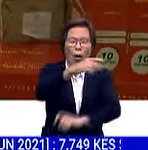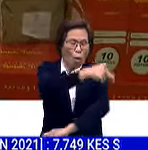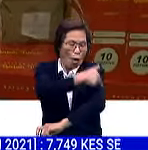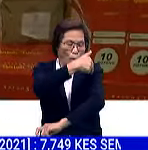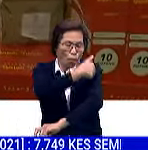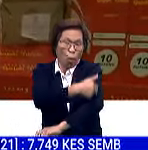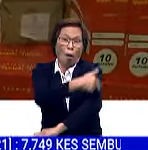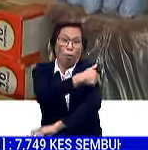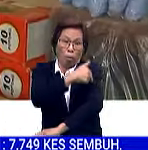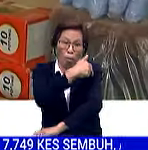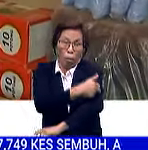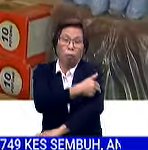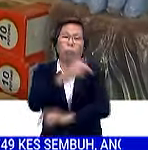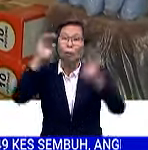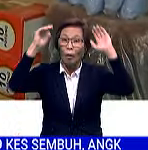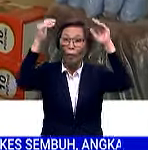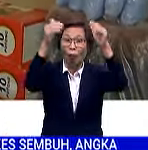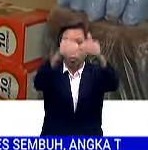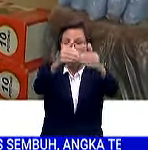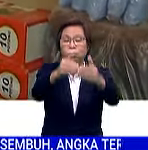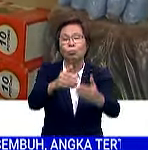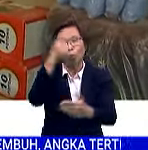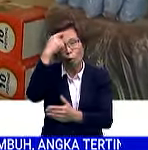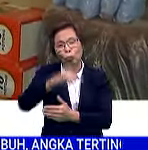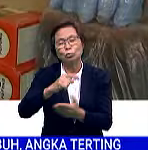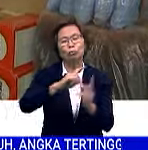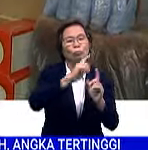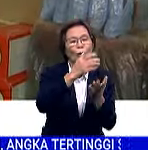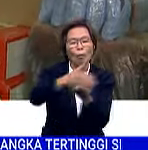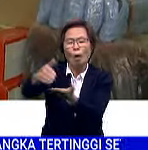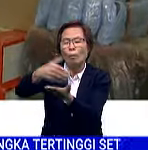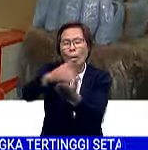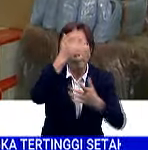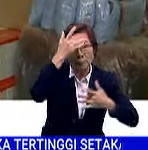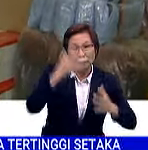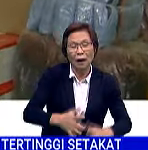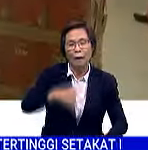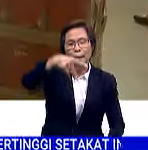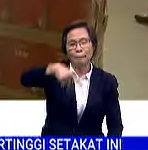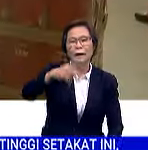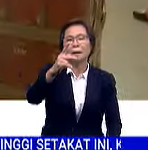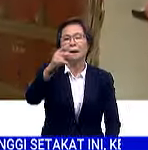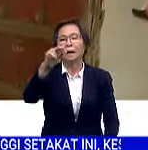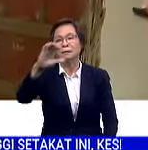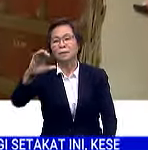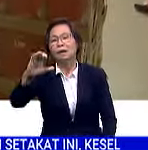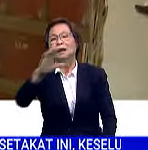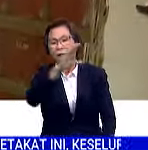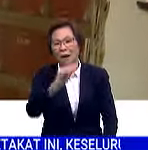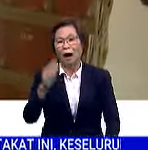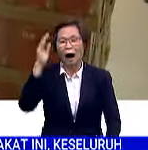Tengku Ampuan Afzan HTAA Kuantan untuk diagihkan kepada pesakit di PKRC yang terlibat dan